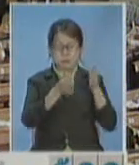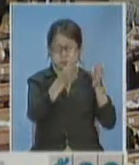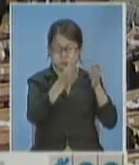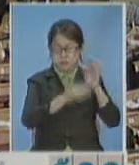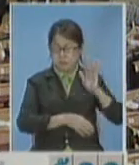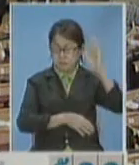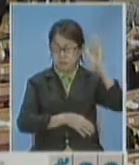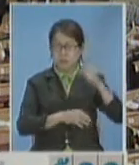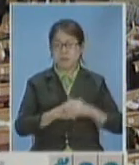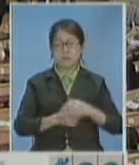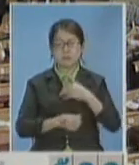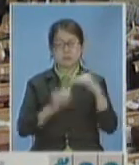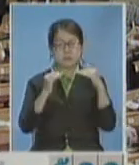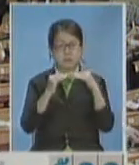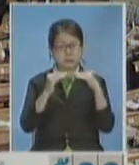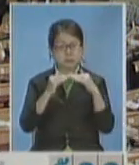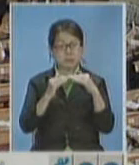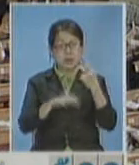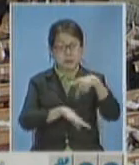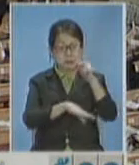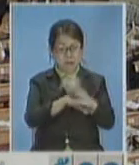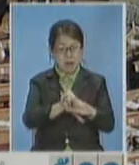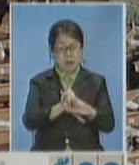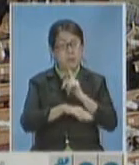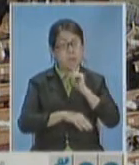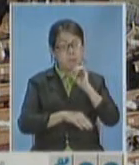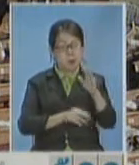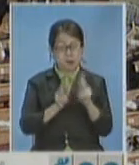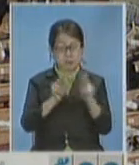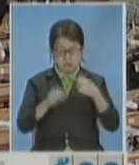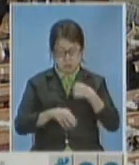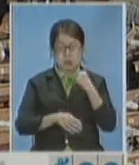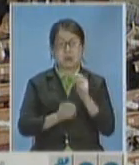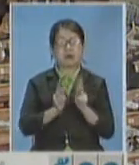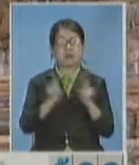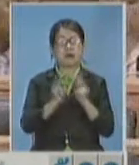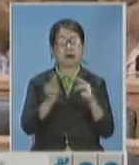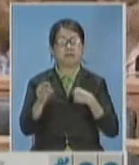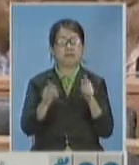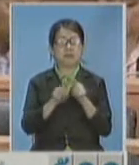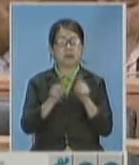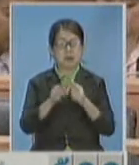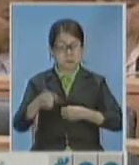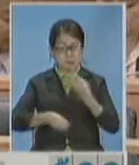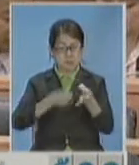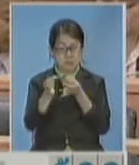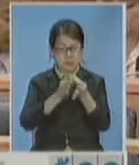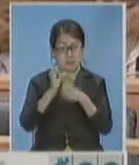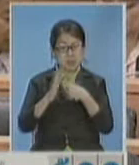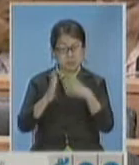ผมใช้ขออนุญาตใช้สิทธิ์ที่ท่านประธานได้กล่าวถึงกรรมธิการฐานะที่ผมเป็นกรรมธิการประการแรกสุดแล้วก็จะอธิบายเหตุผลเพิ่มเติ